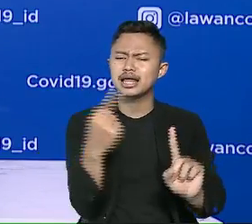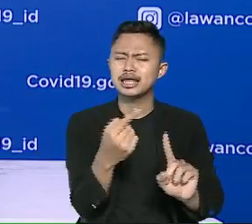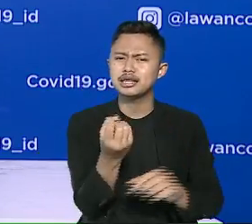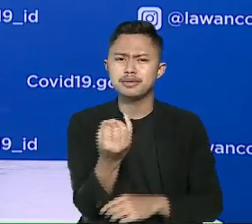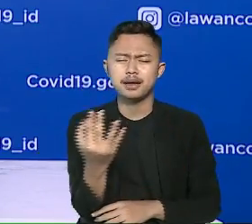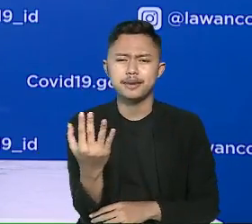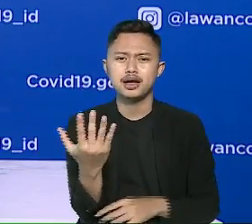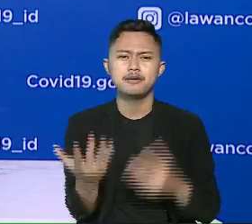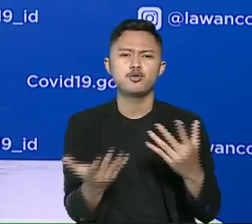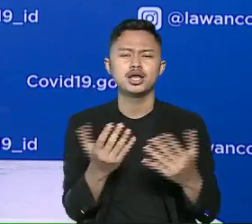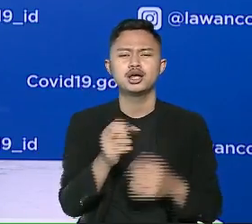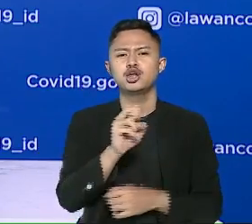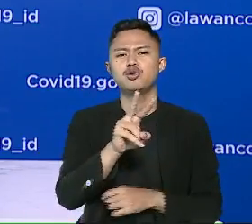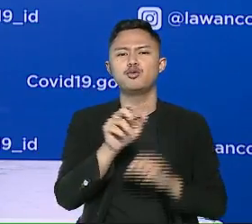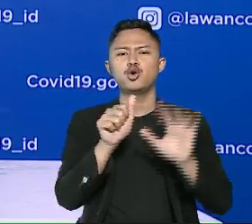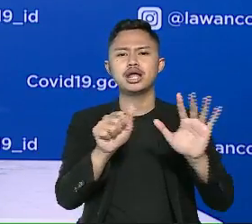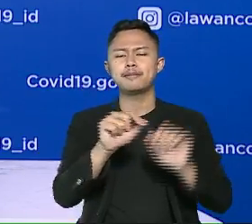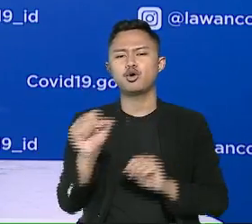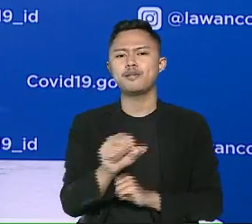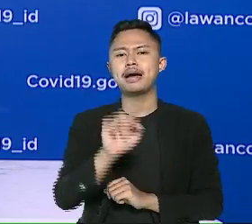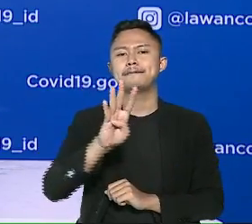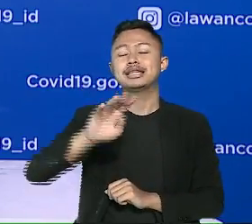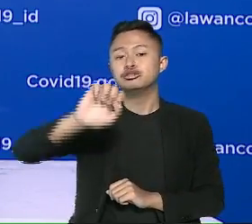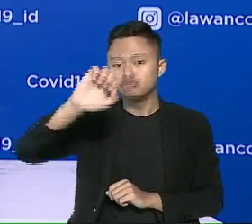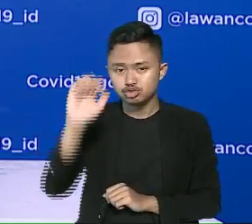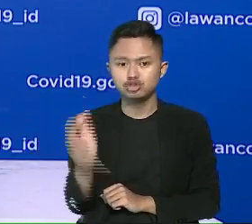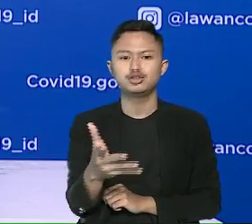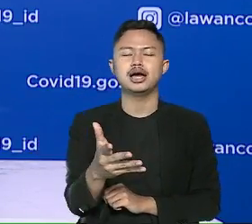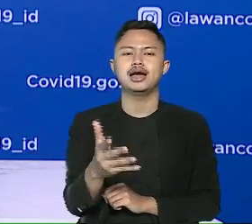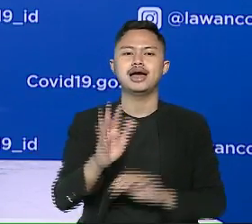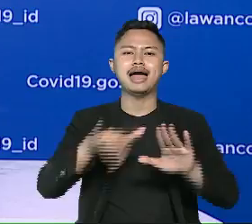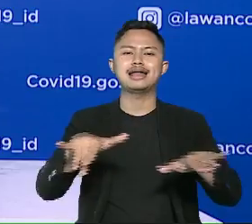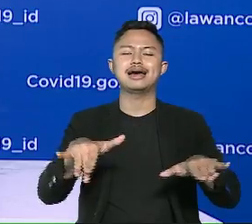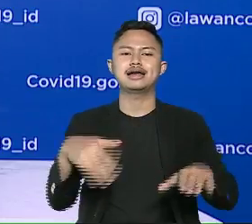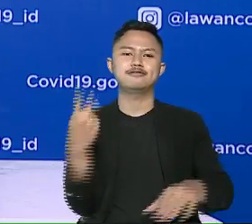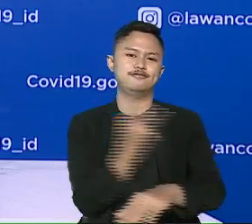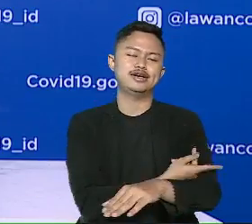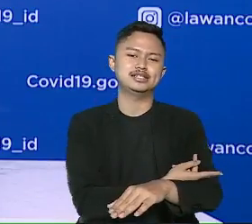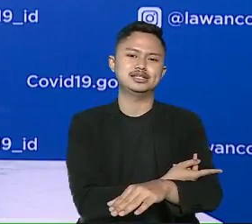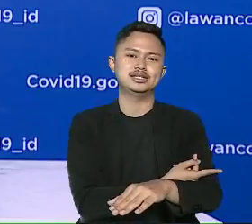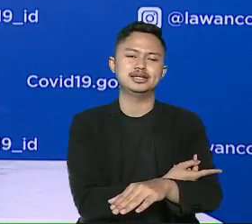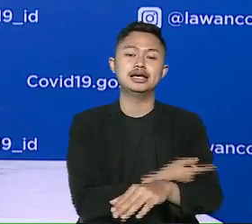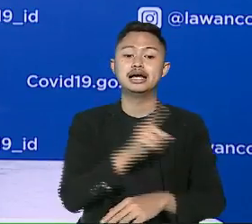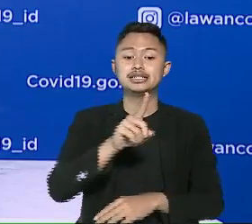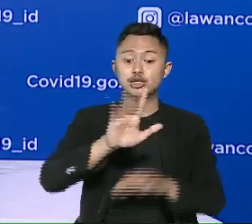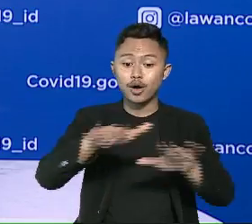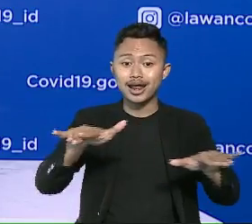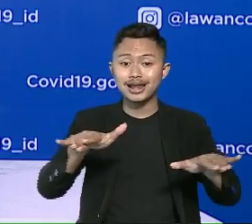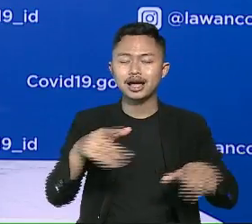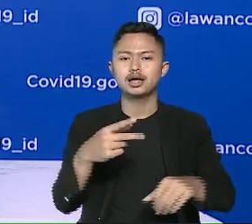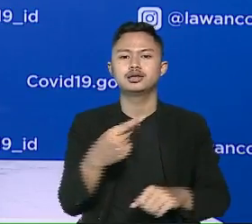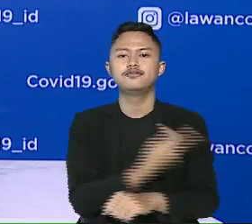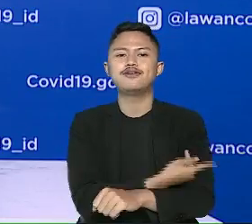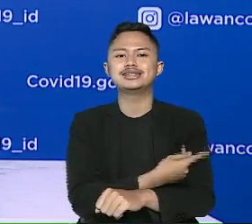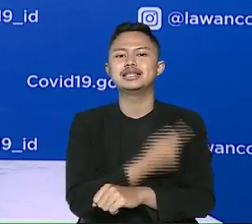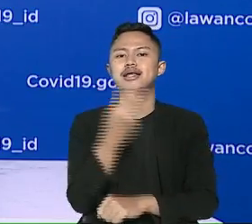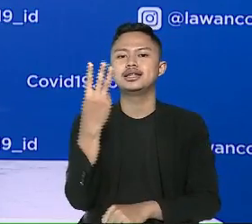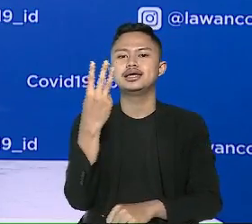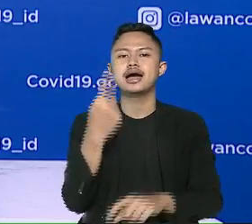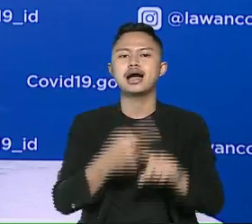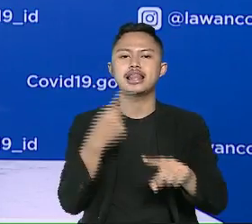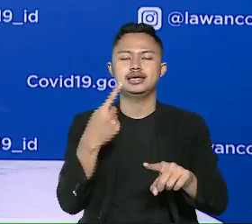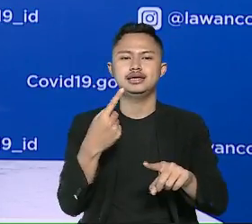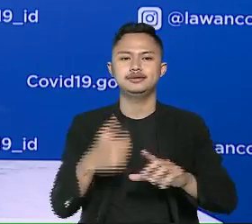sekitar 26,4 juta orang dengan kebutuhan 2 dosis per orang. Vaksinasi